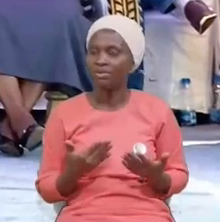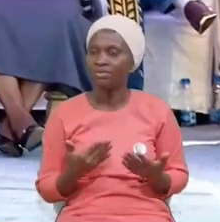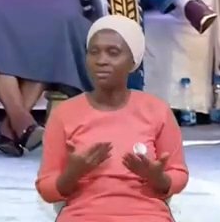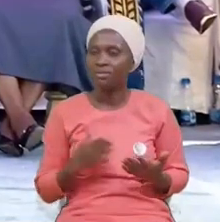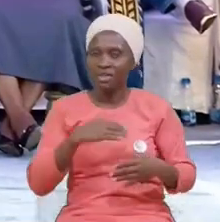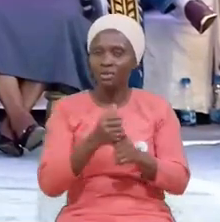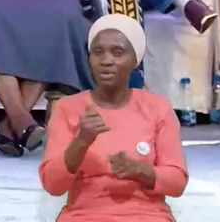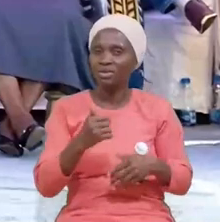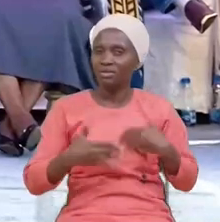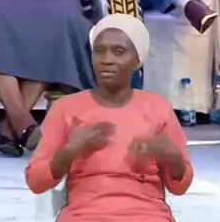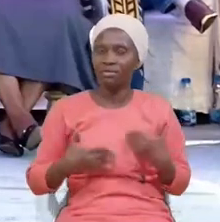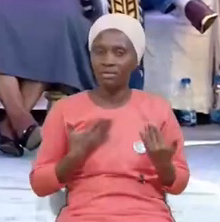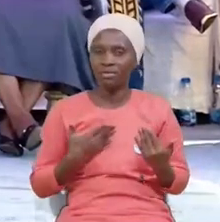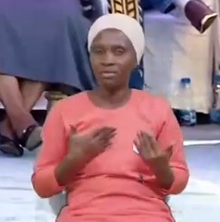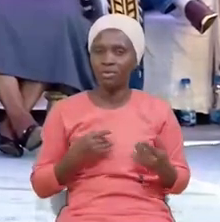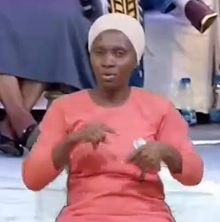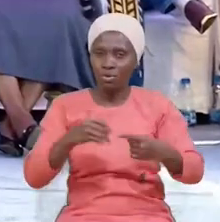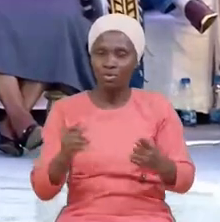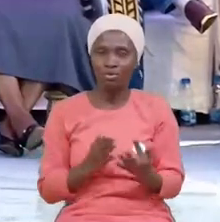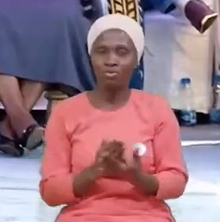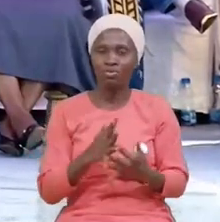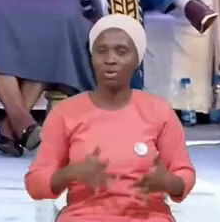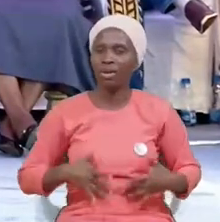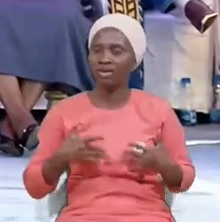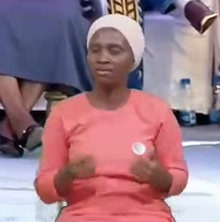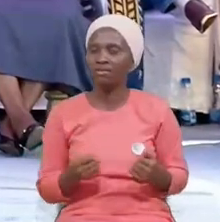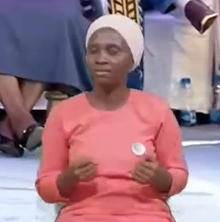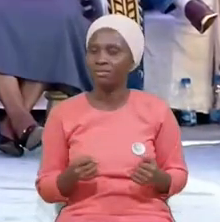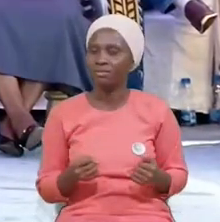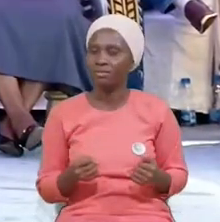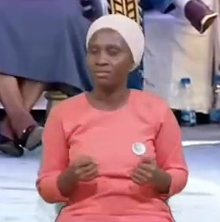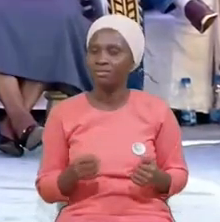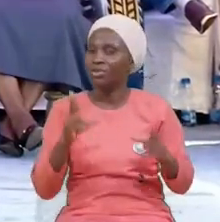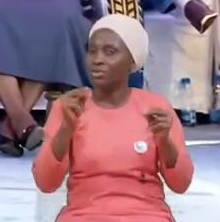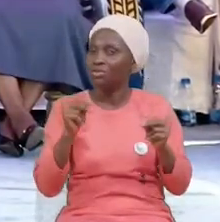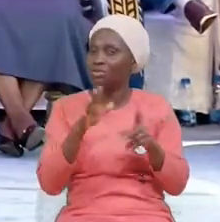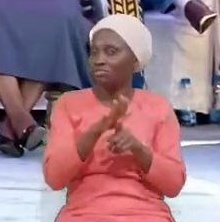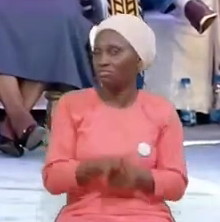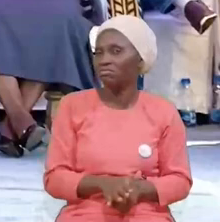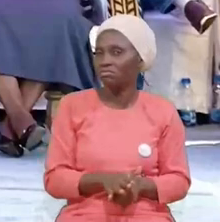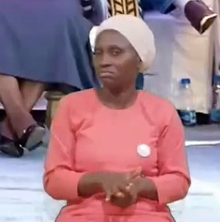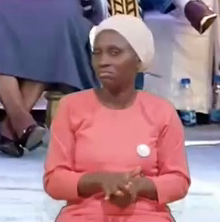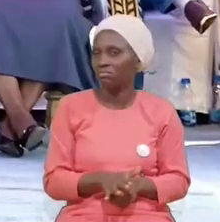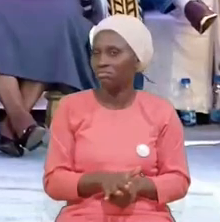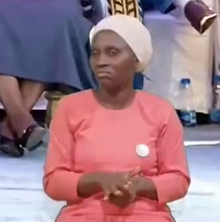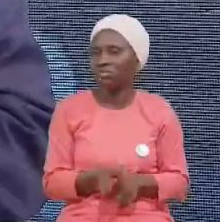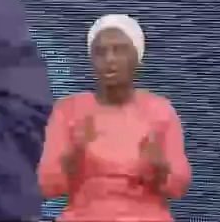Sois enthousiasmé en parcourant la vie. Pas de détresse. Pas de